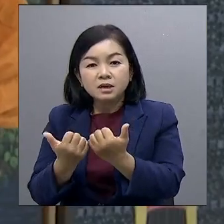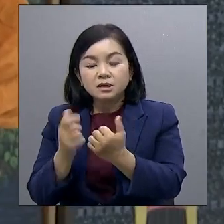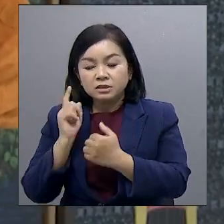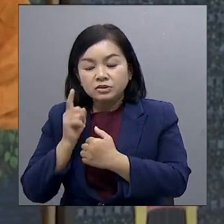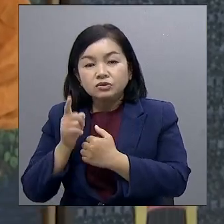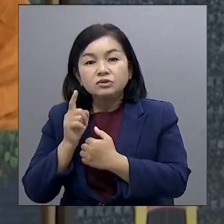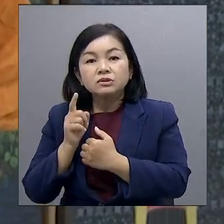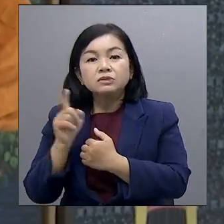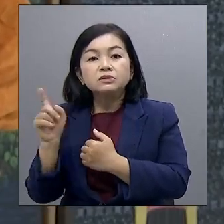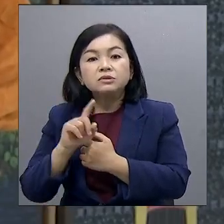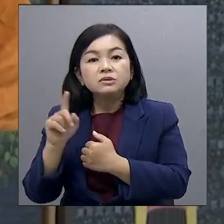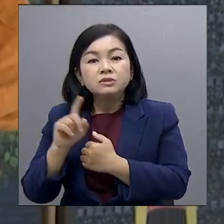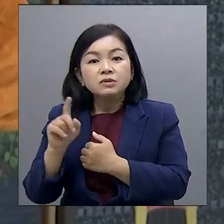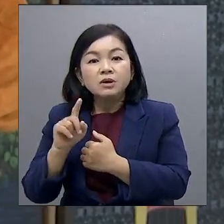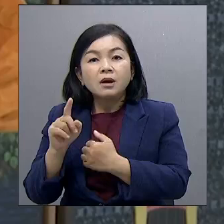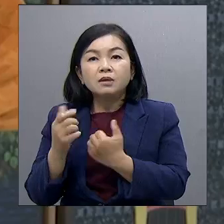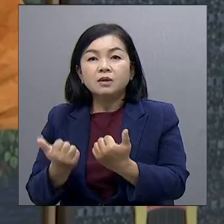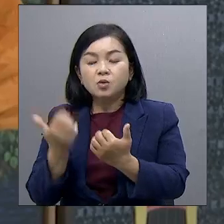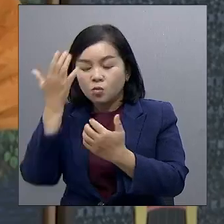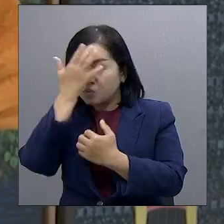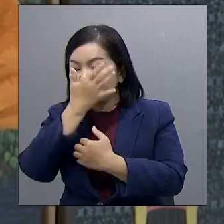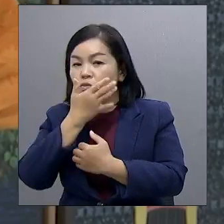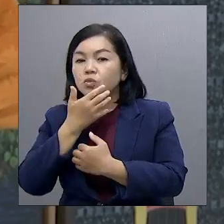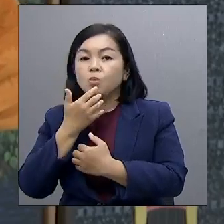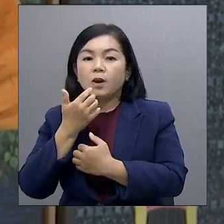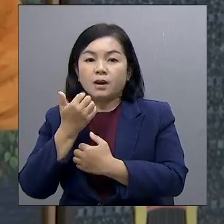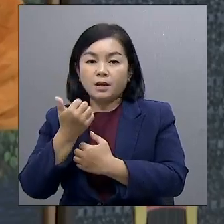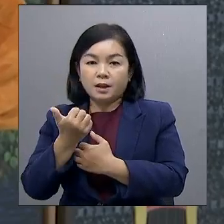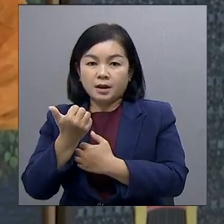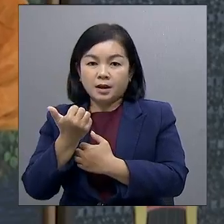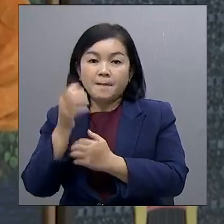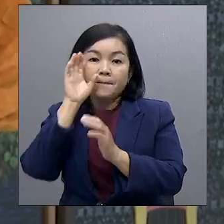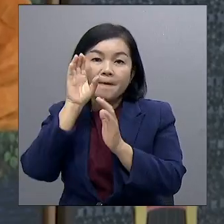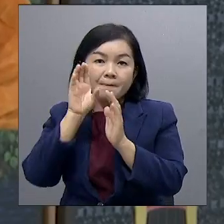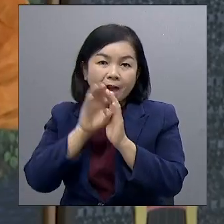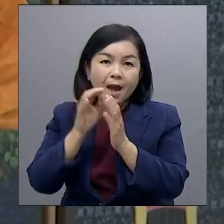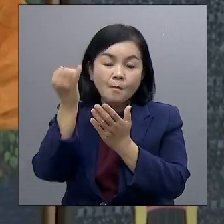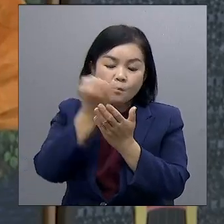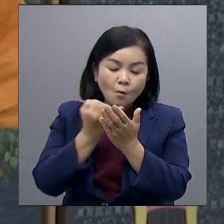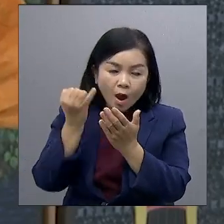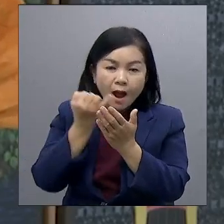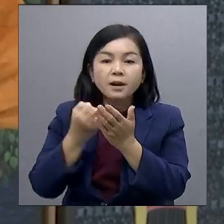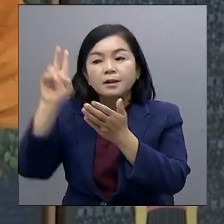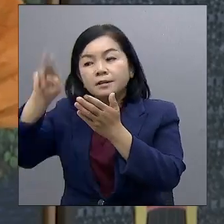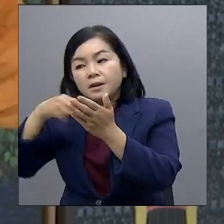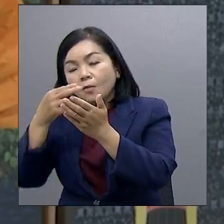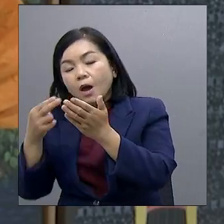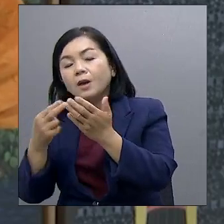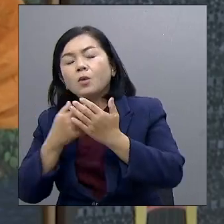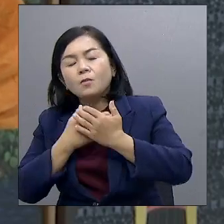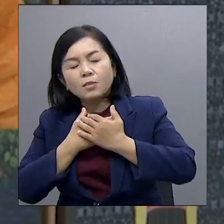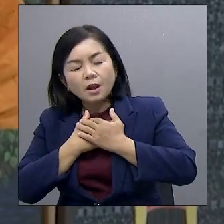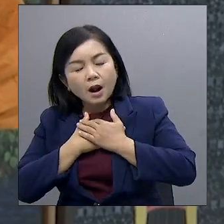เนี่ยก็คือธรรมะความงามก็คือศิลปะแล้วก็ความรักก็จะสื่อสารถึงความรัก